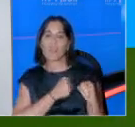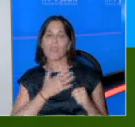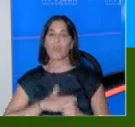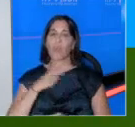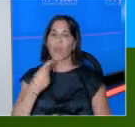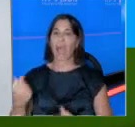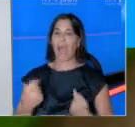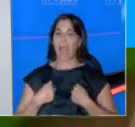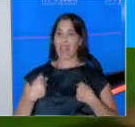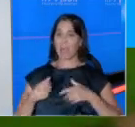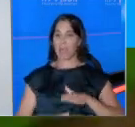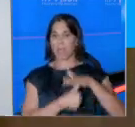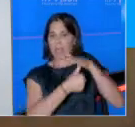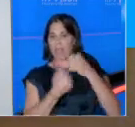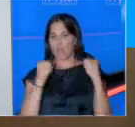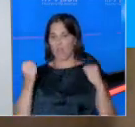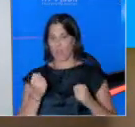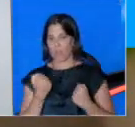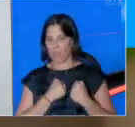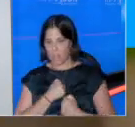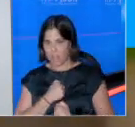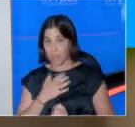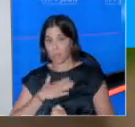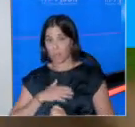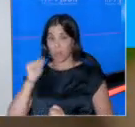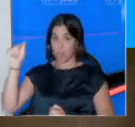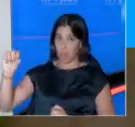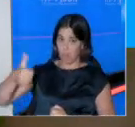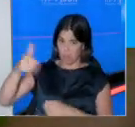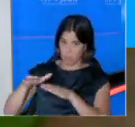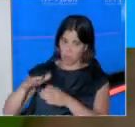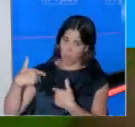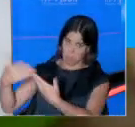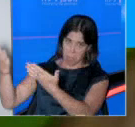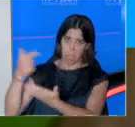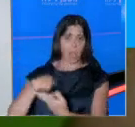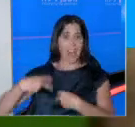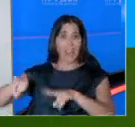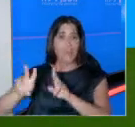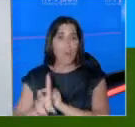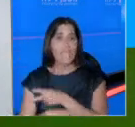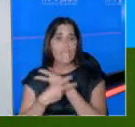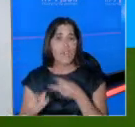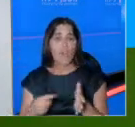אני המנהיג של הציונות הדתית, רוצה נפתלי בנט ללכת לראשות הממשלה שילך, אבל לא יהיה לו לאן לחזור, כי אני